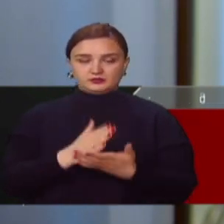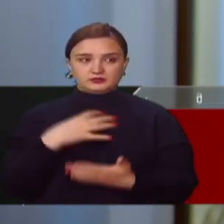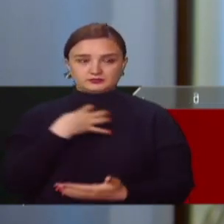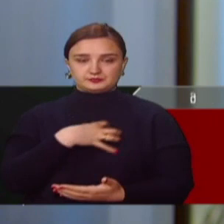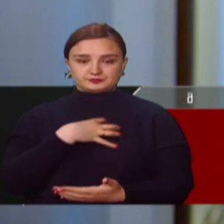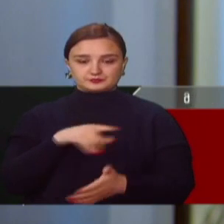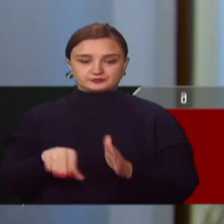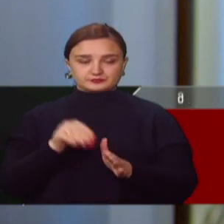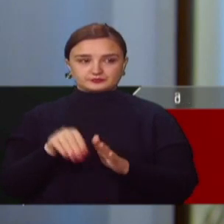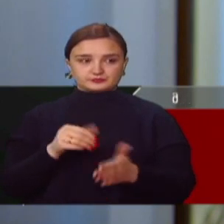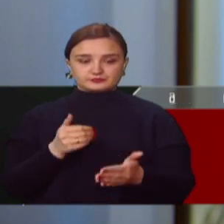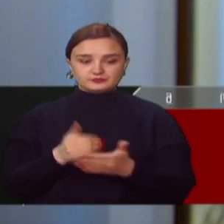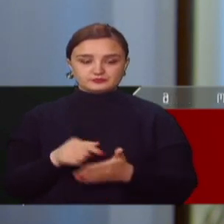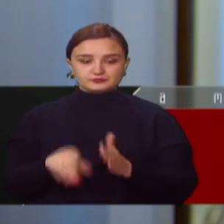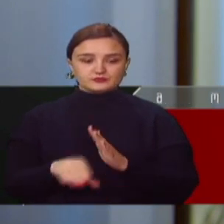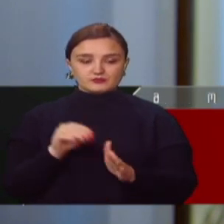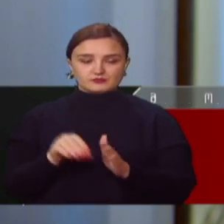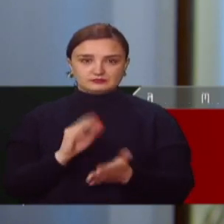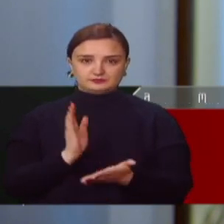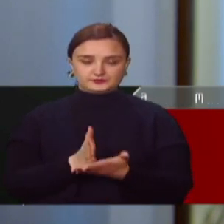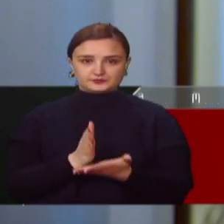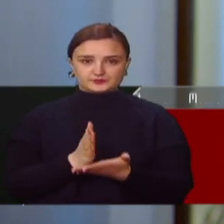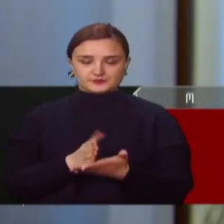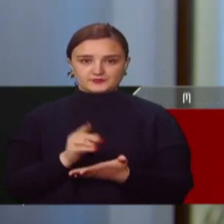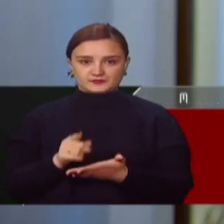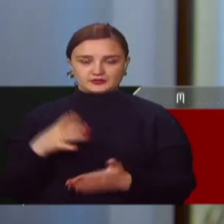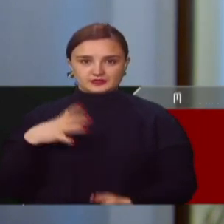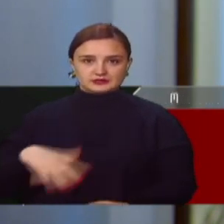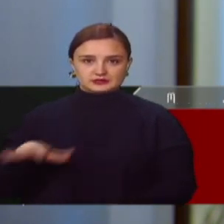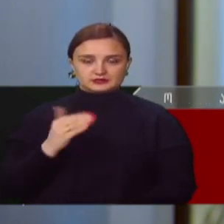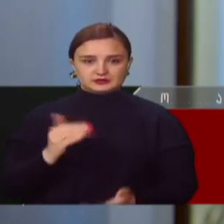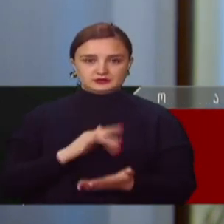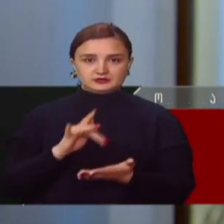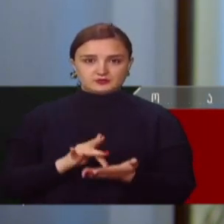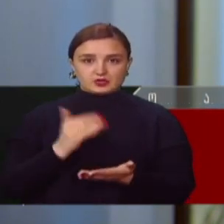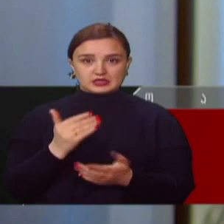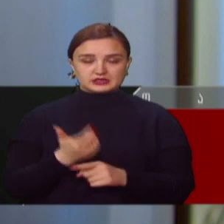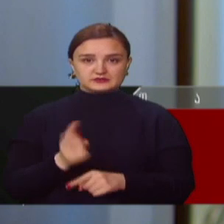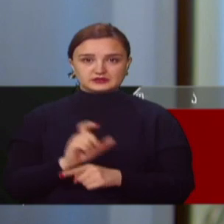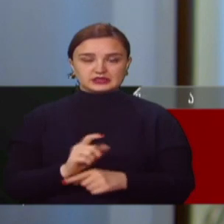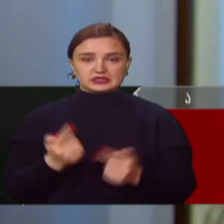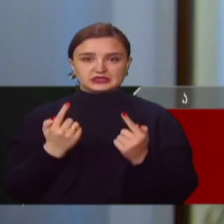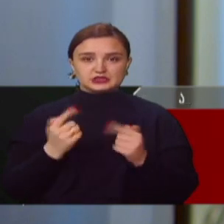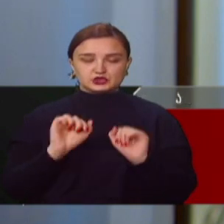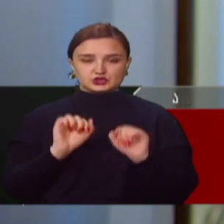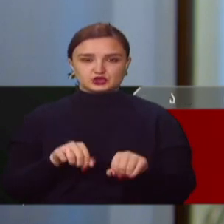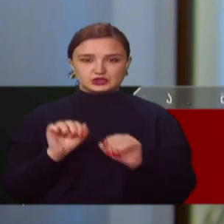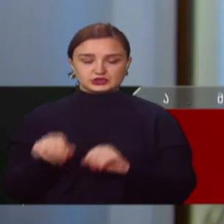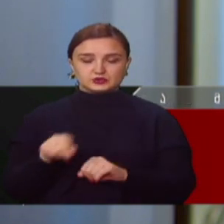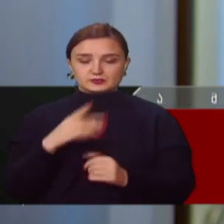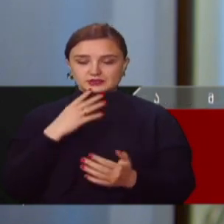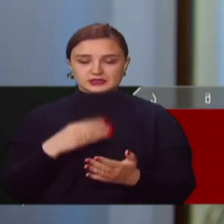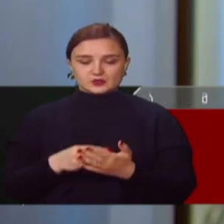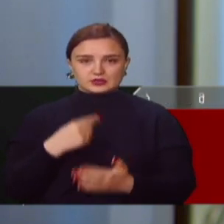მნიშვნელოვანი არჩევნები და ეს არჩევნები არის ასე ვთქვათ საქართველოს მოქალაქისთვის ძალიან დიდი შანსი იმის რომ მათ